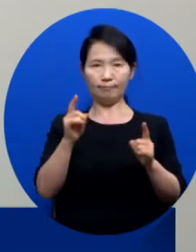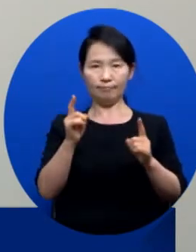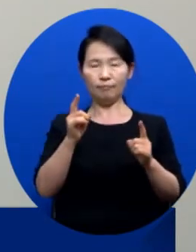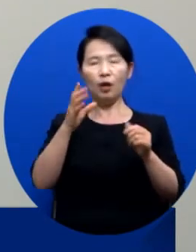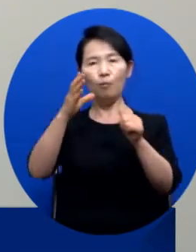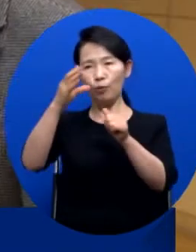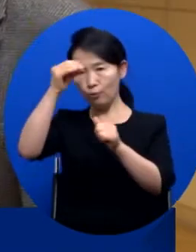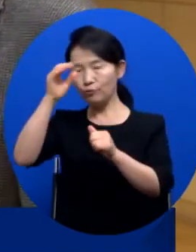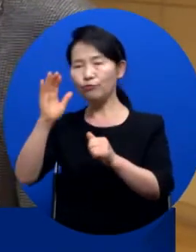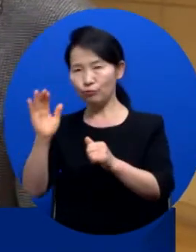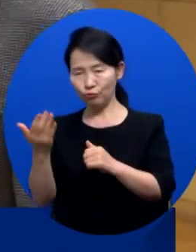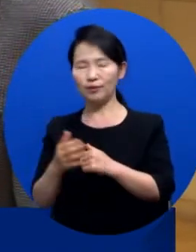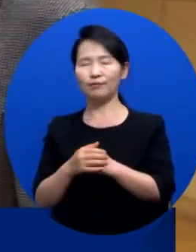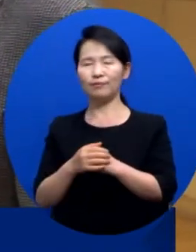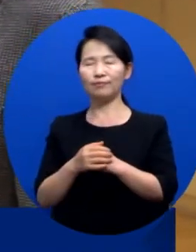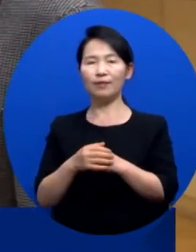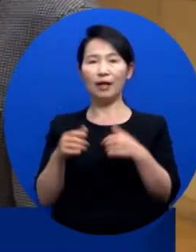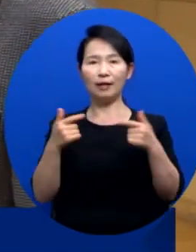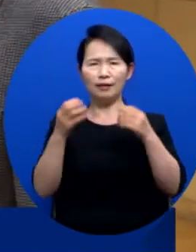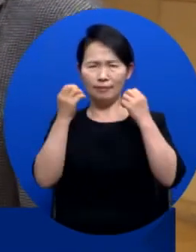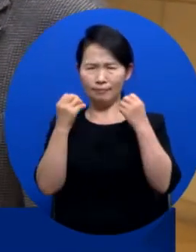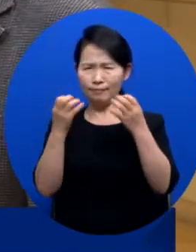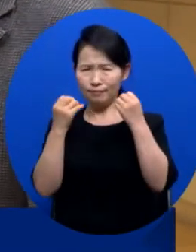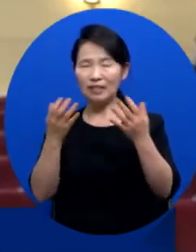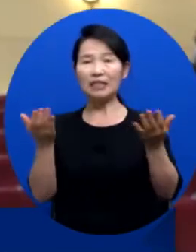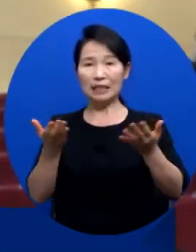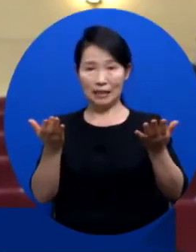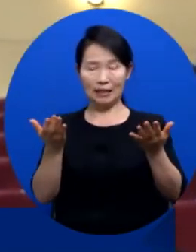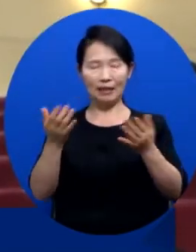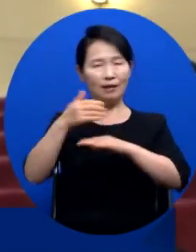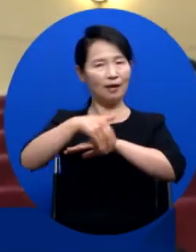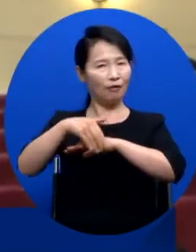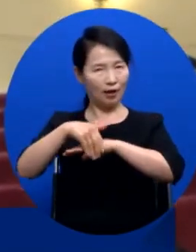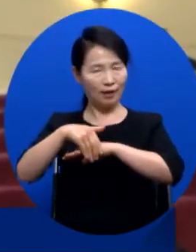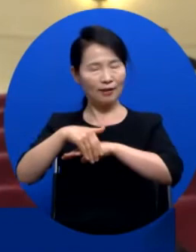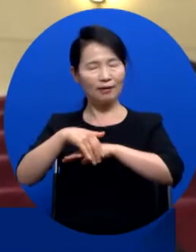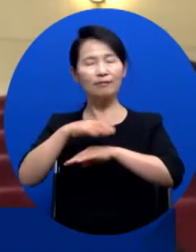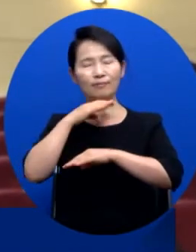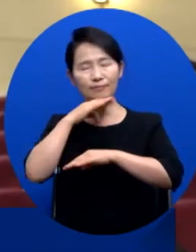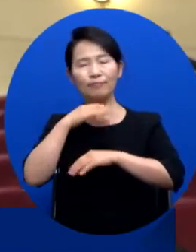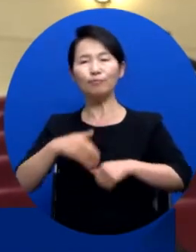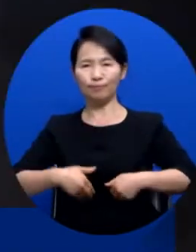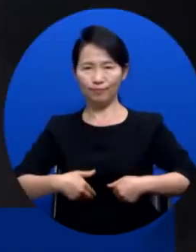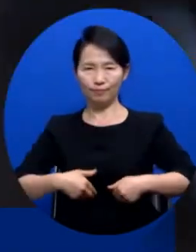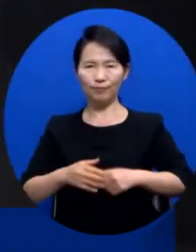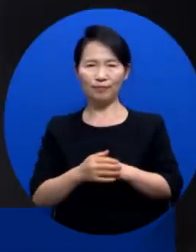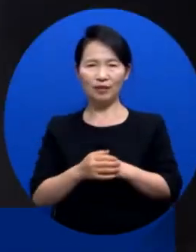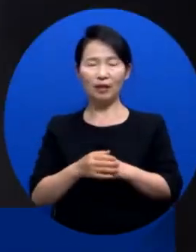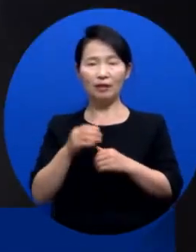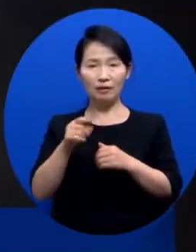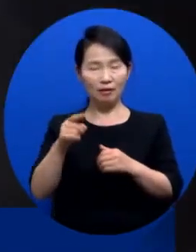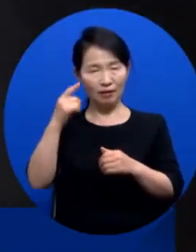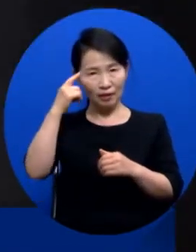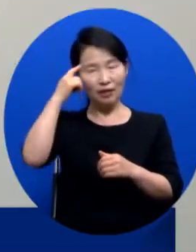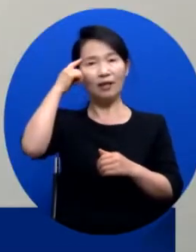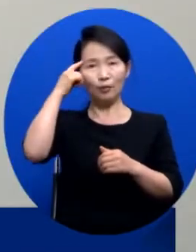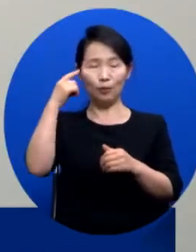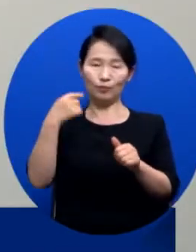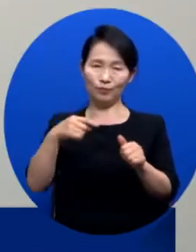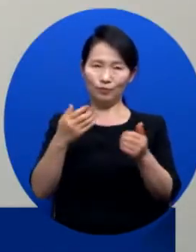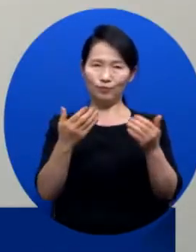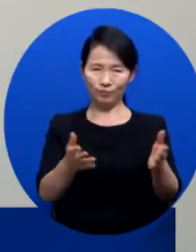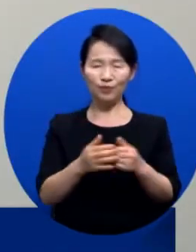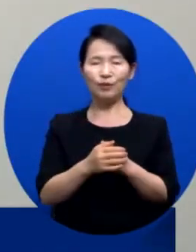돼야 되고 항상 새로움을 향한 뭐가 있어야 돼. 그래서 그거를 일깨워주기도 하고 여기서 모든